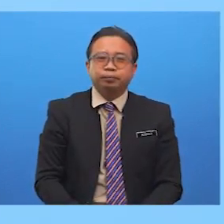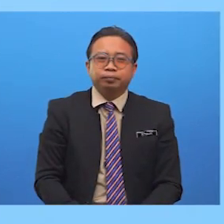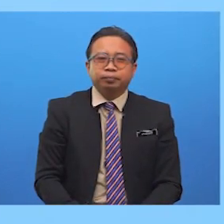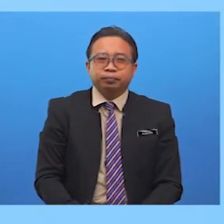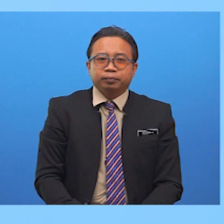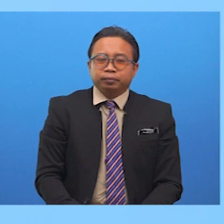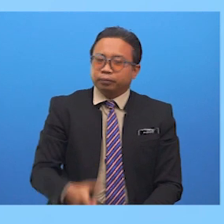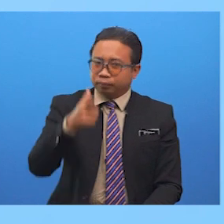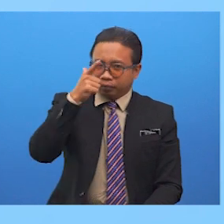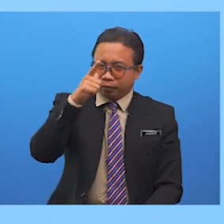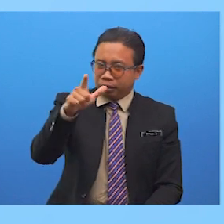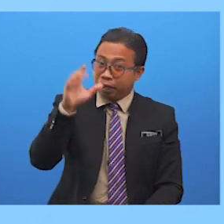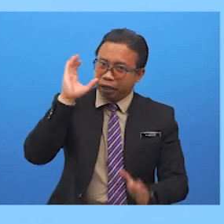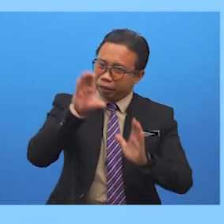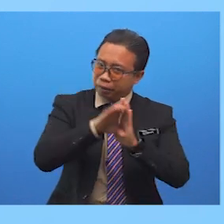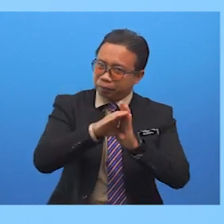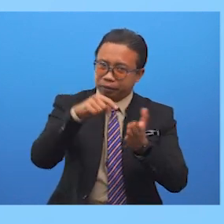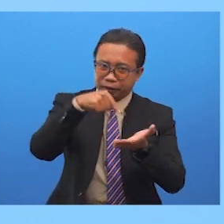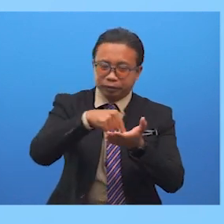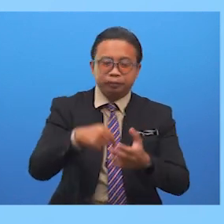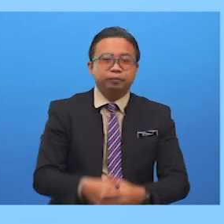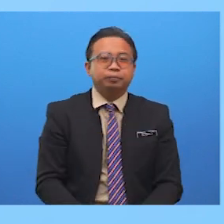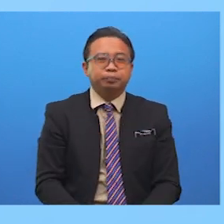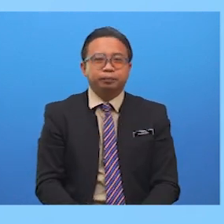Sinar lihat paparan ini